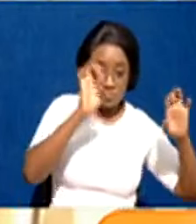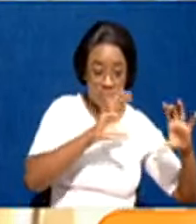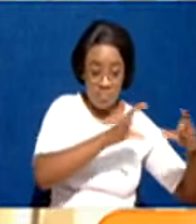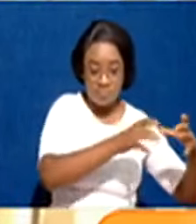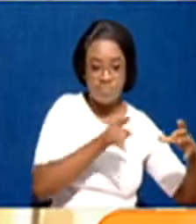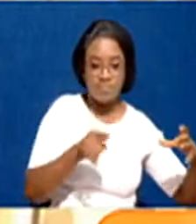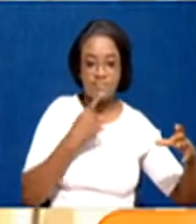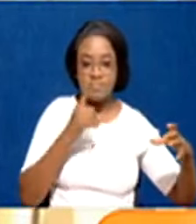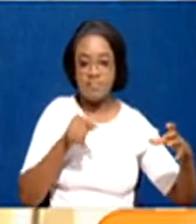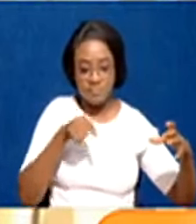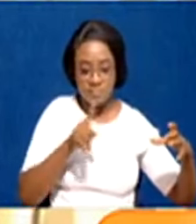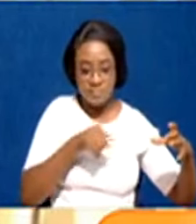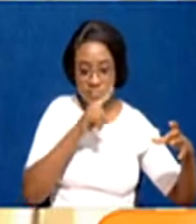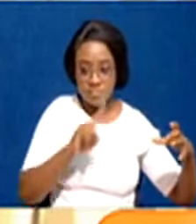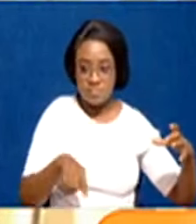ni haramu sasa